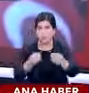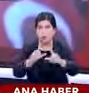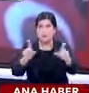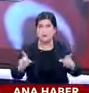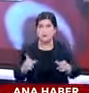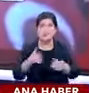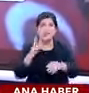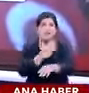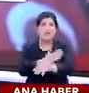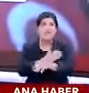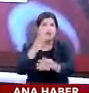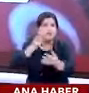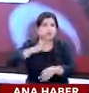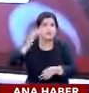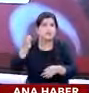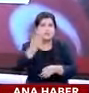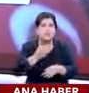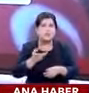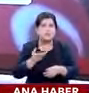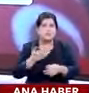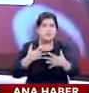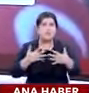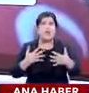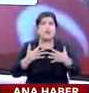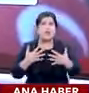vatandaş Hiç olmazsa nefes alır nefes